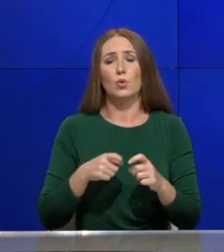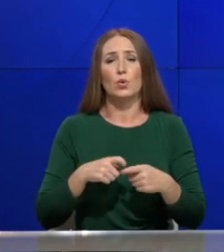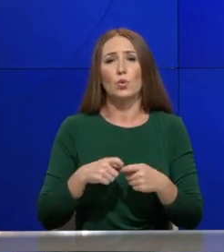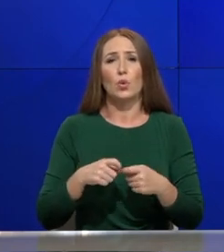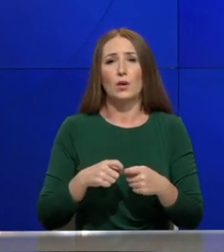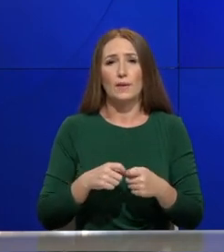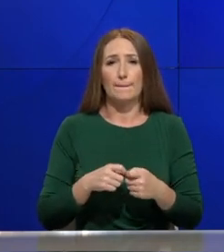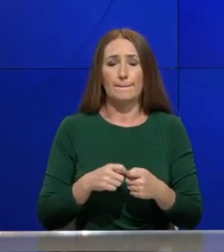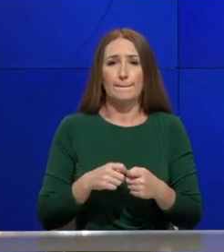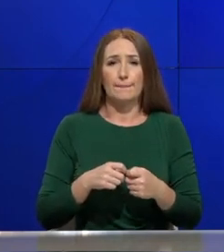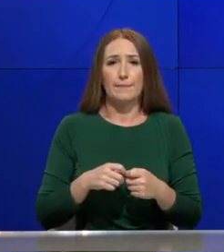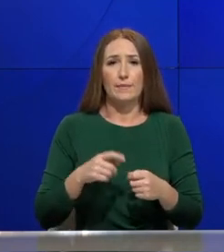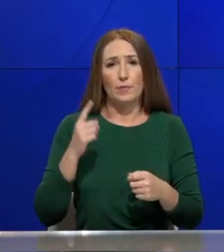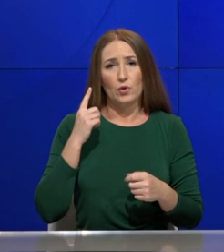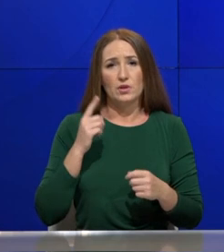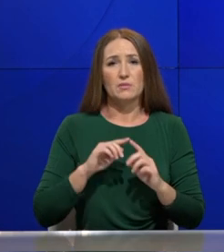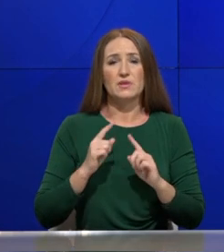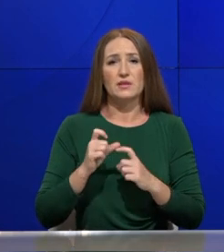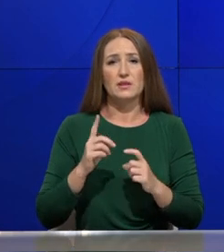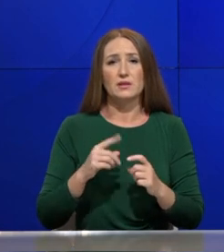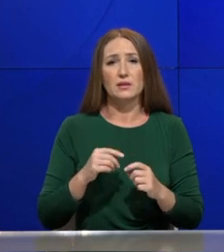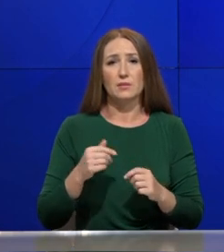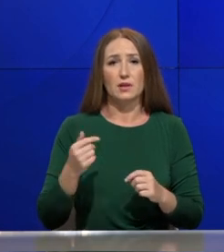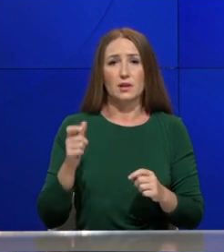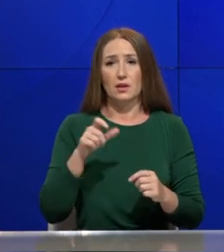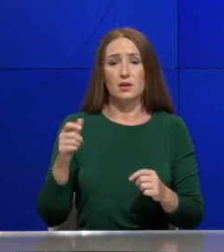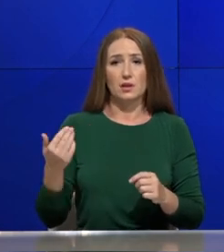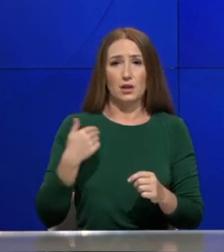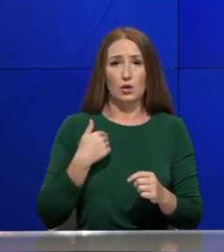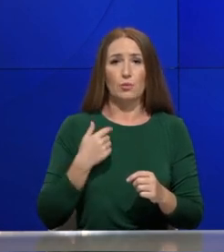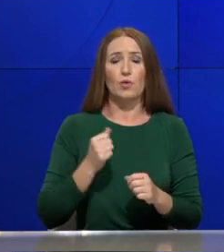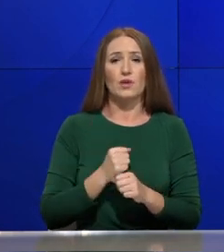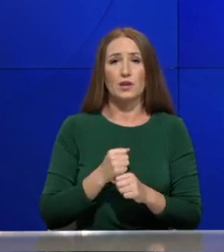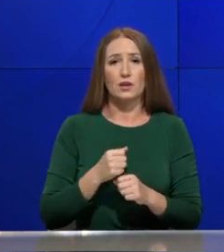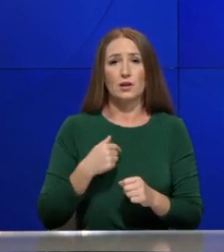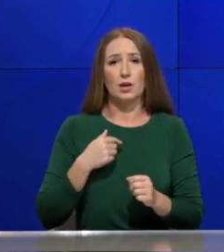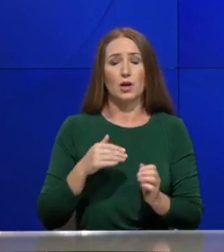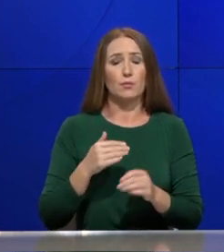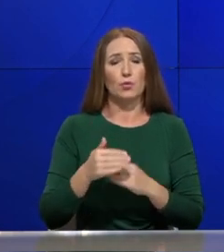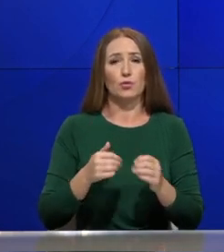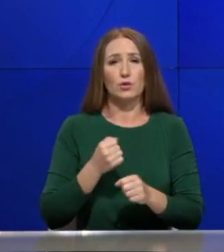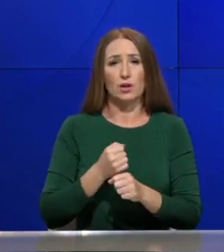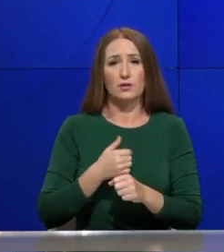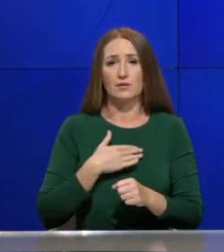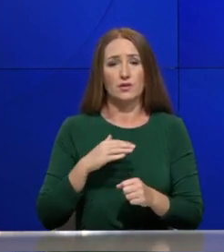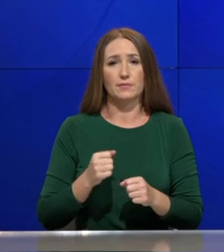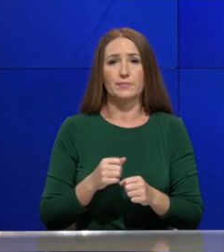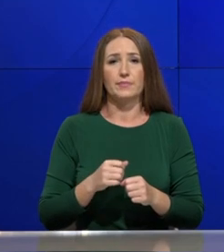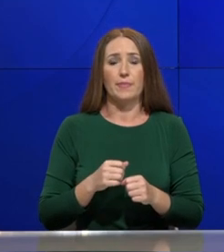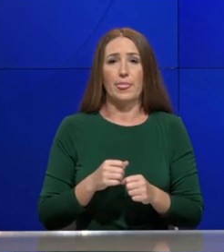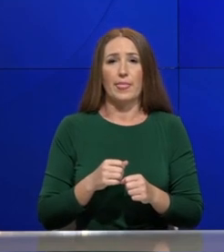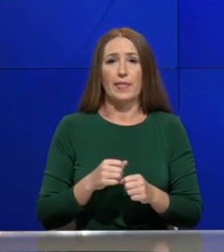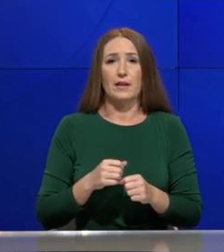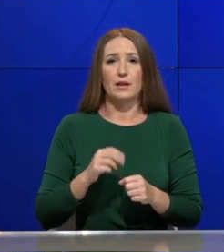sistem funkcioniše i ako mi građani daju povjerenje, odmah mogu početi na realizaciji mog programa. Mnogi kandidati